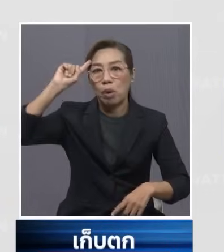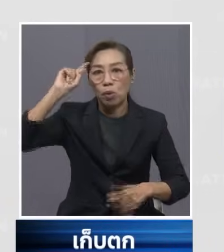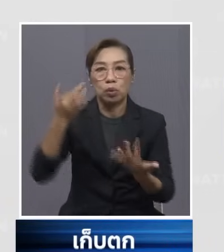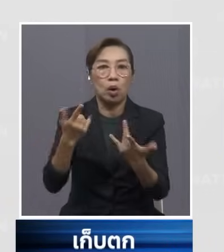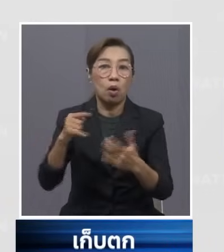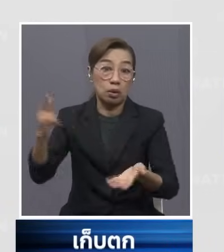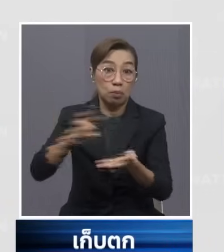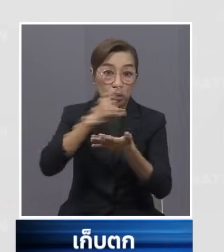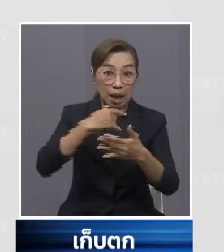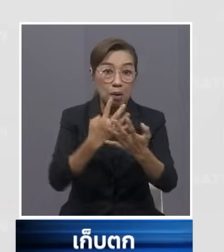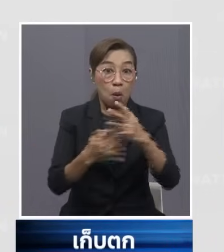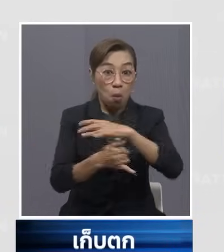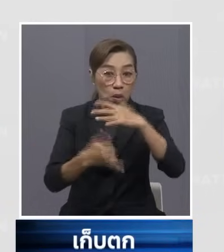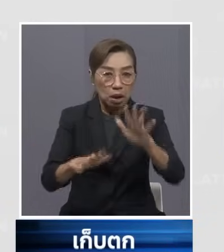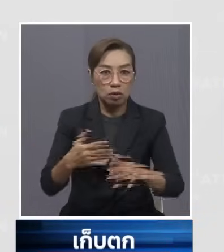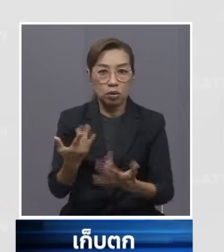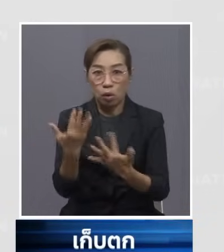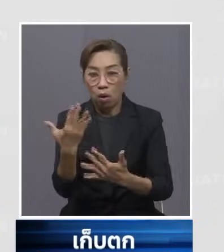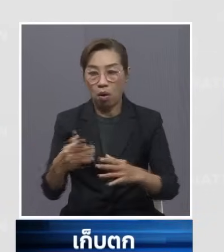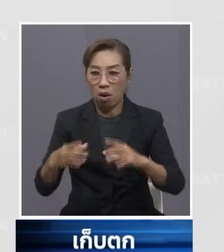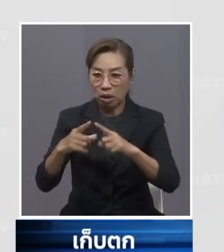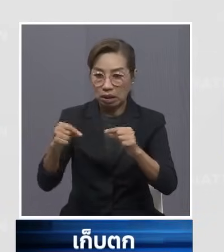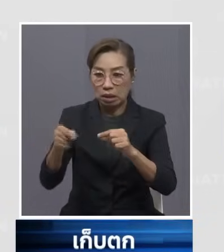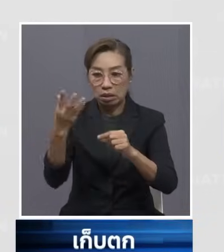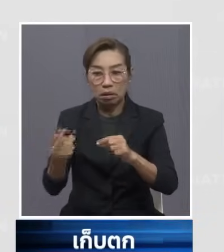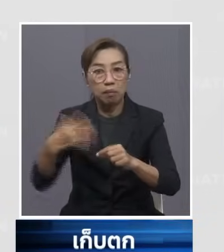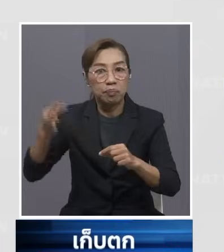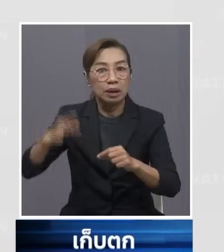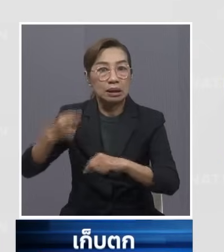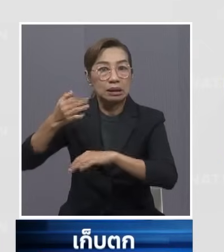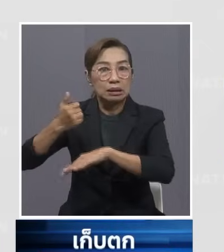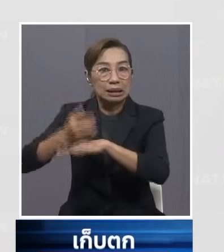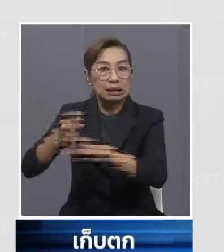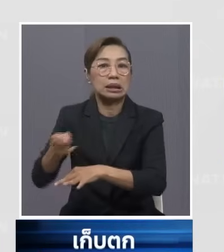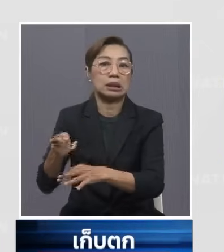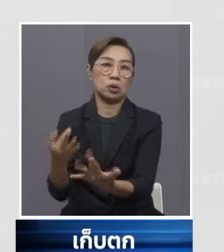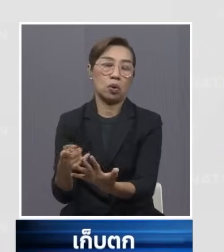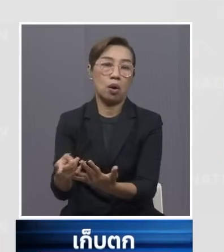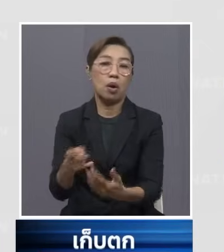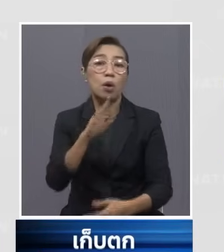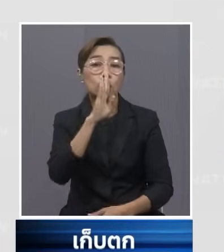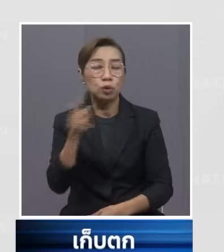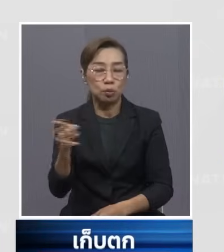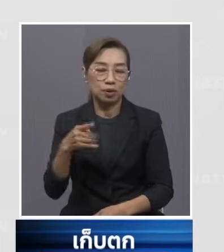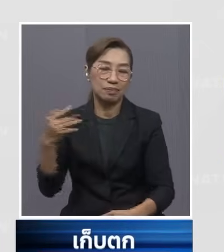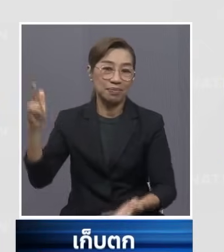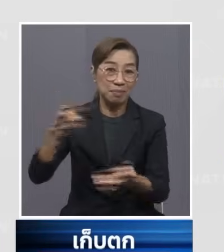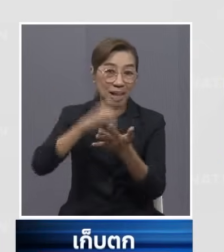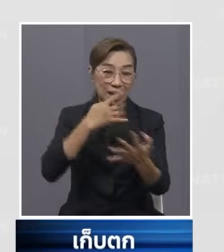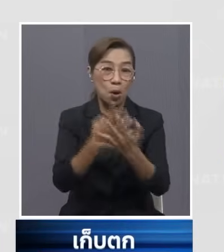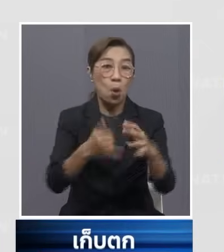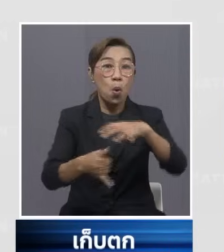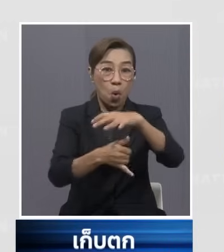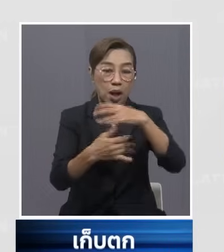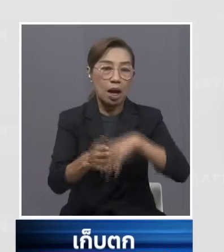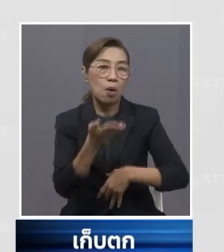แน่อืสมมุติว่ามารับโทษแล้วเนี่ยแล้วขอพระราชทานอภัยโทษได้ออกจากคุกแล้วคดีอื่นๆที่ยังไม่ตัดสินก็อาจจะ